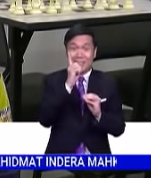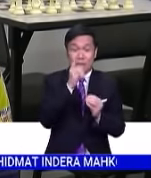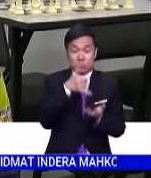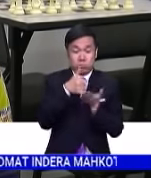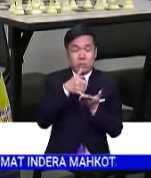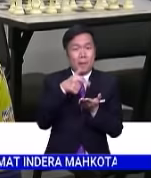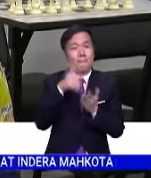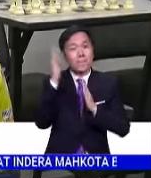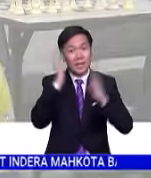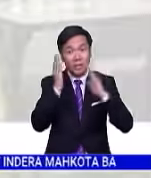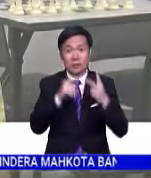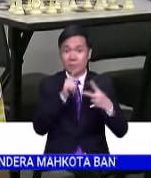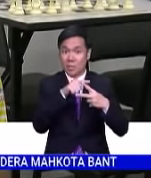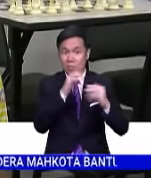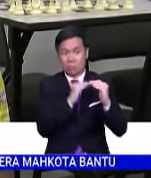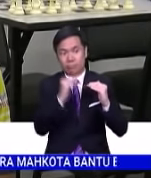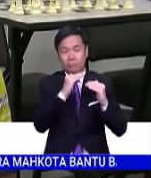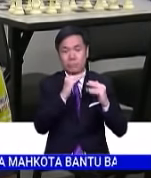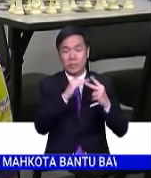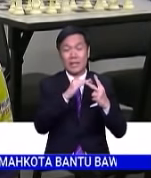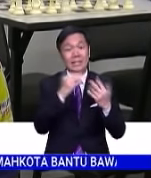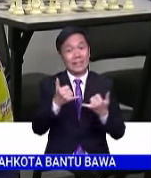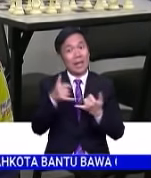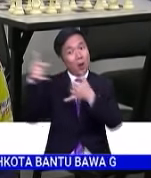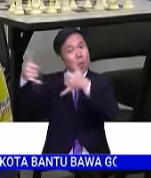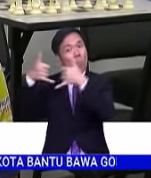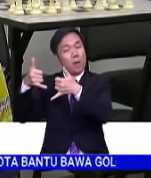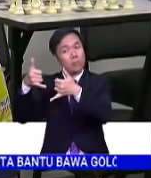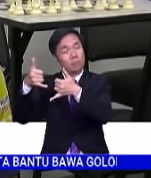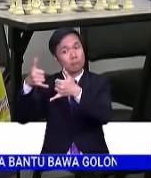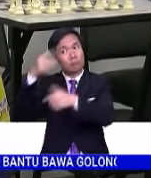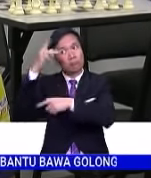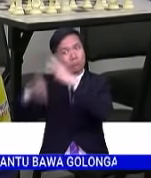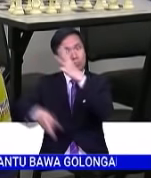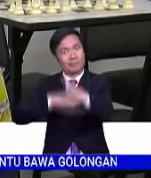master beliau antara yang champion lah. Untuk World Cup ni kita faham bahawa